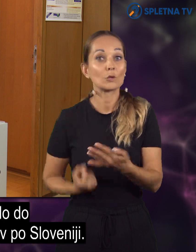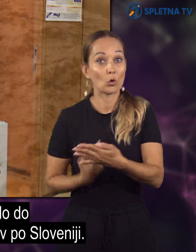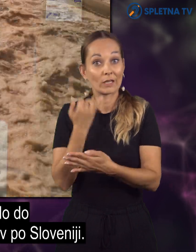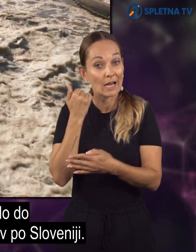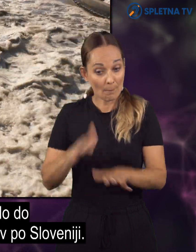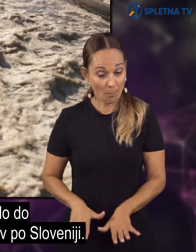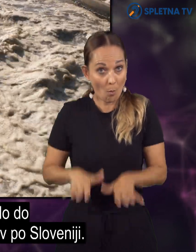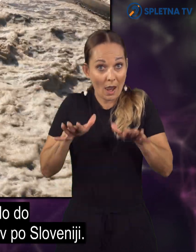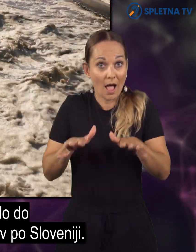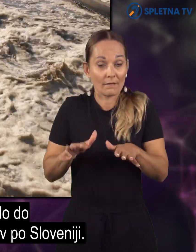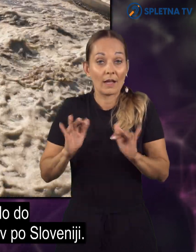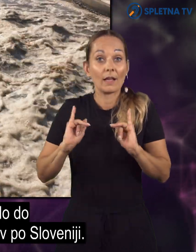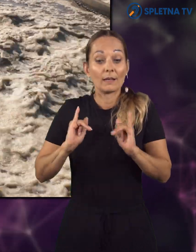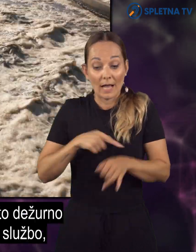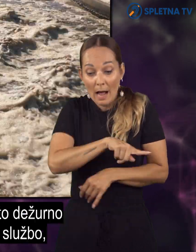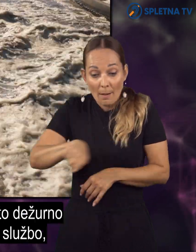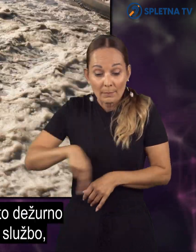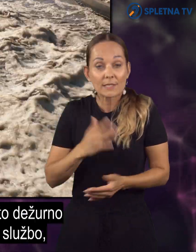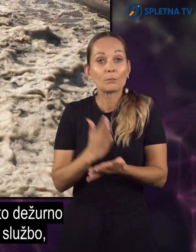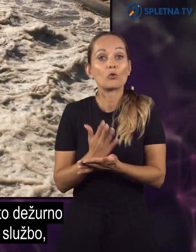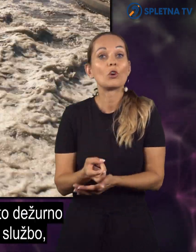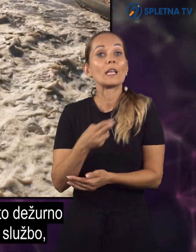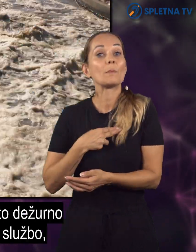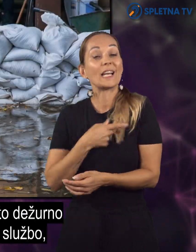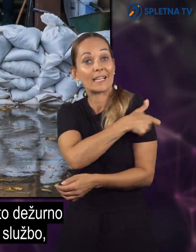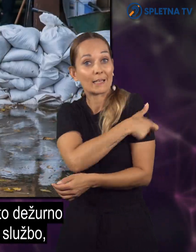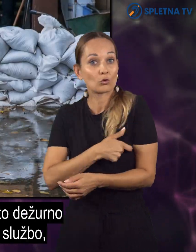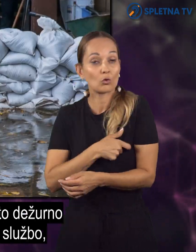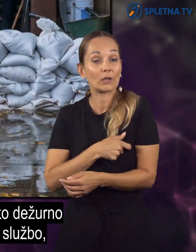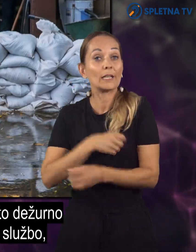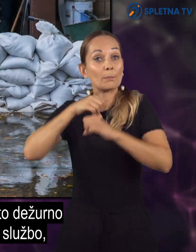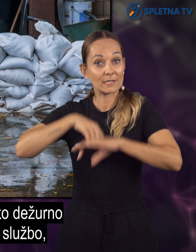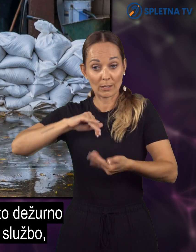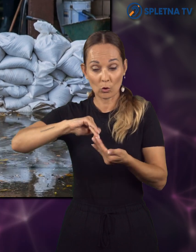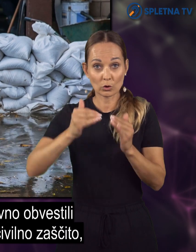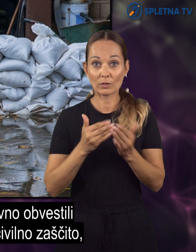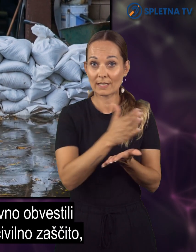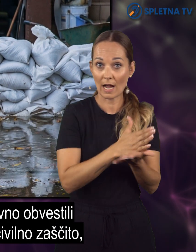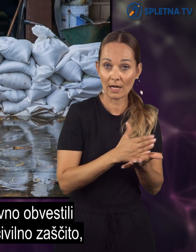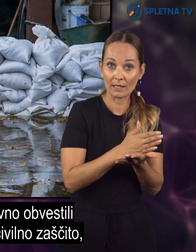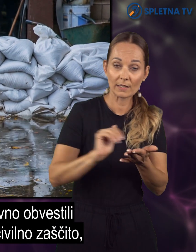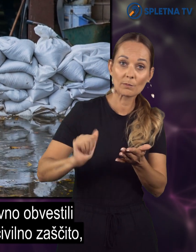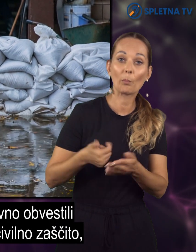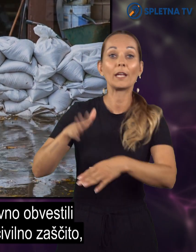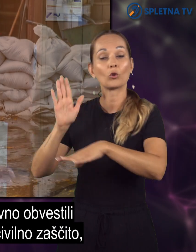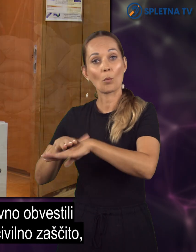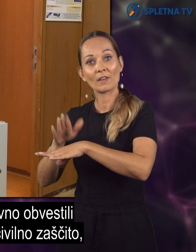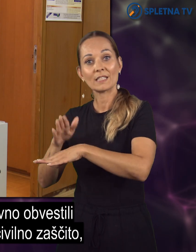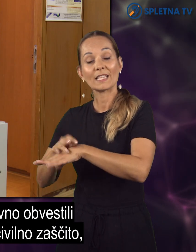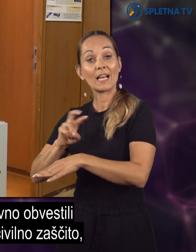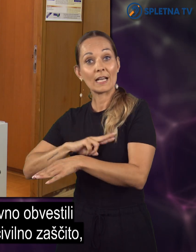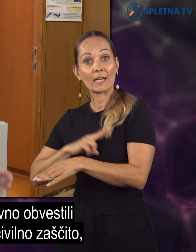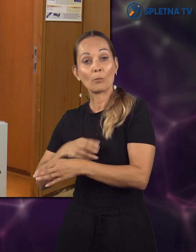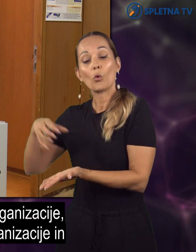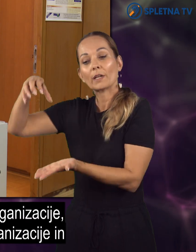strahovitih poplav po Sloveniji. No in mi smo že imeli tudi dežurno psihosocialno službo, tako da smo ponovno obvestili Republiški štab za civilno